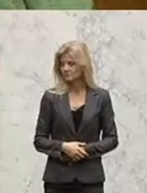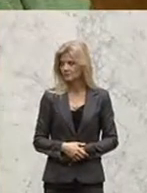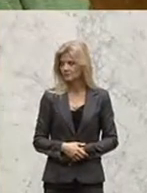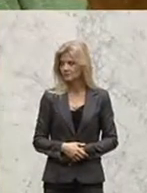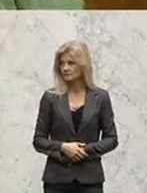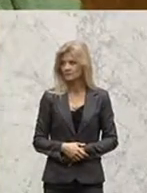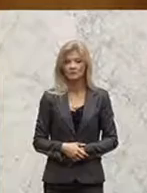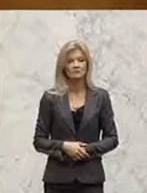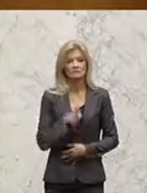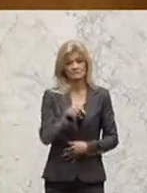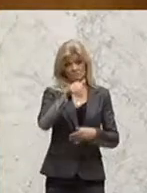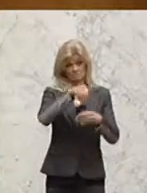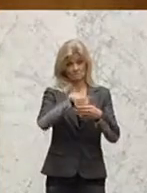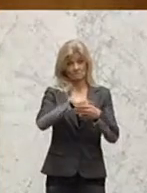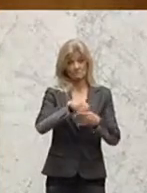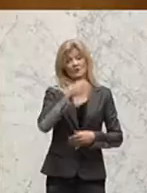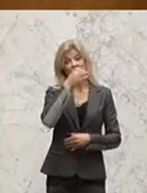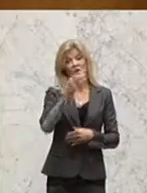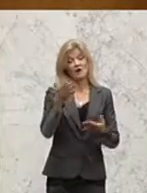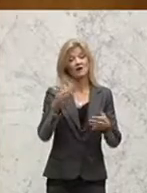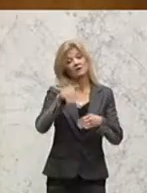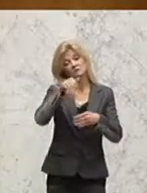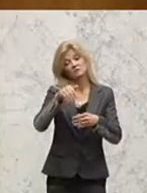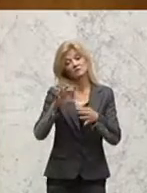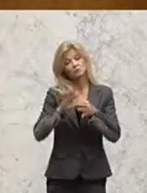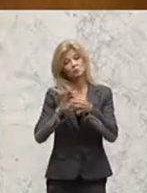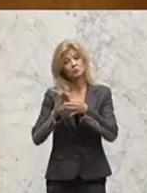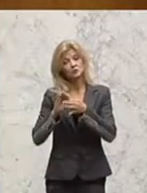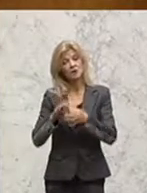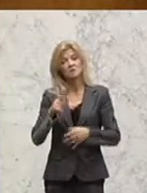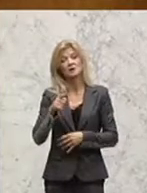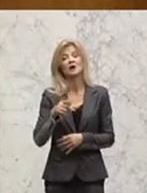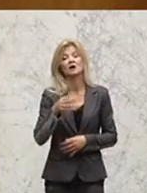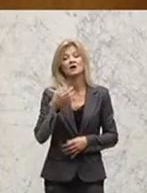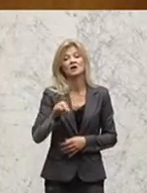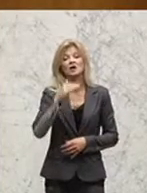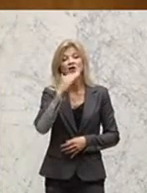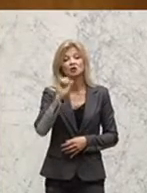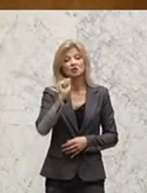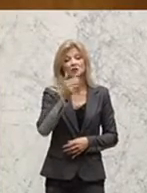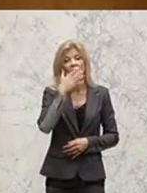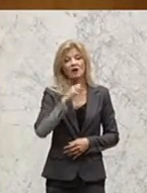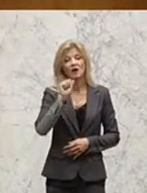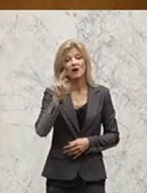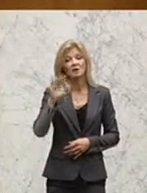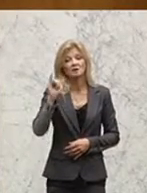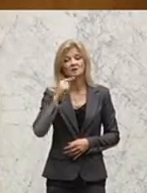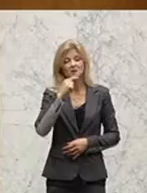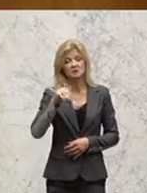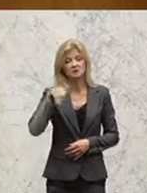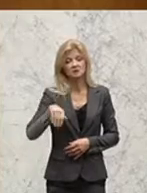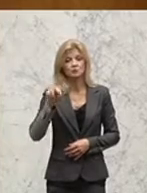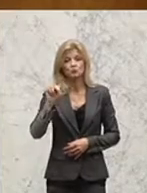Fragen rund um den Dschihadismus. Der Verfassungsschutz beschäftigt sich mit all jenen Gruppen, von